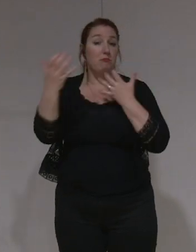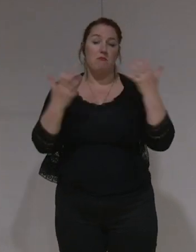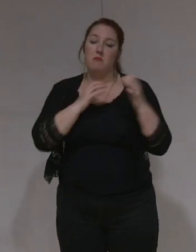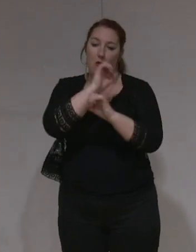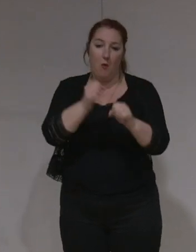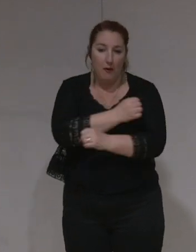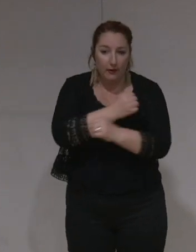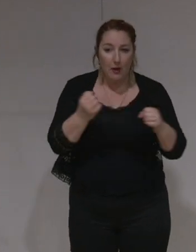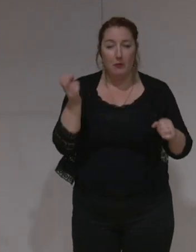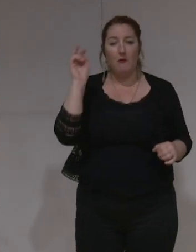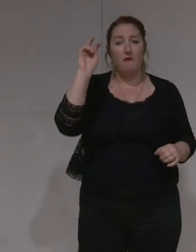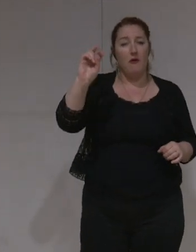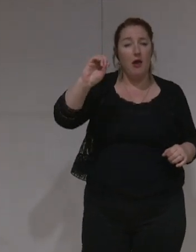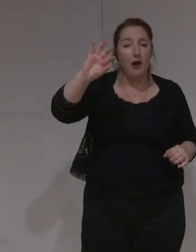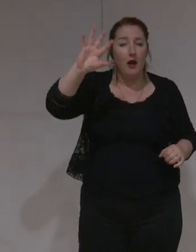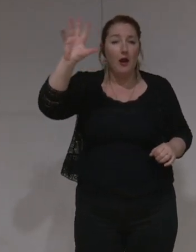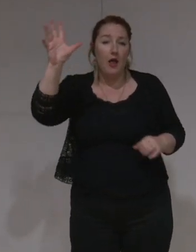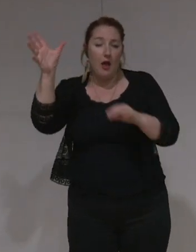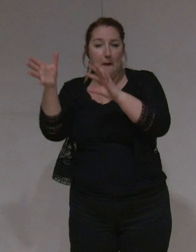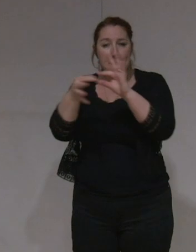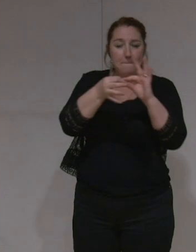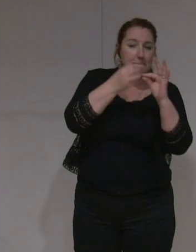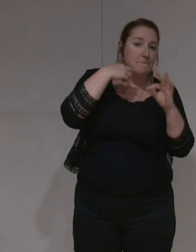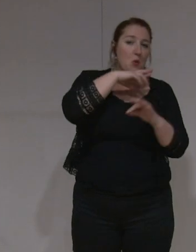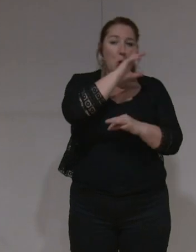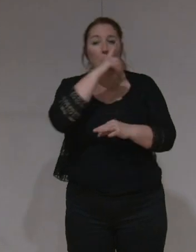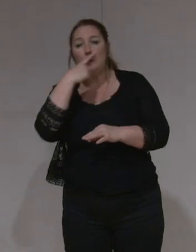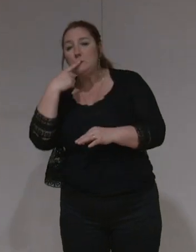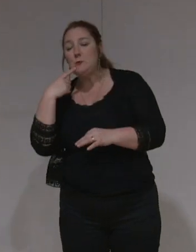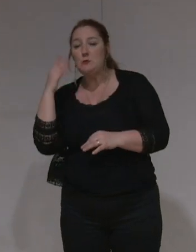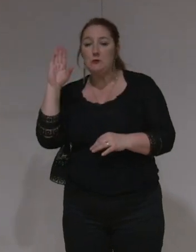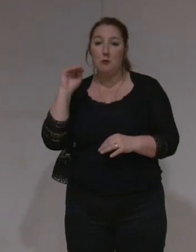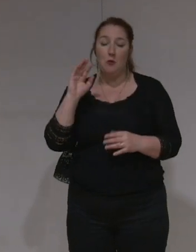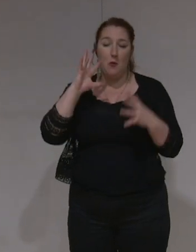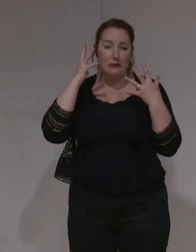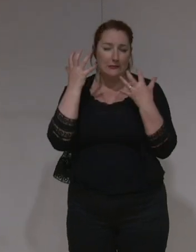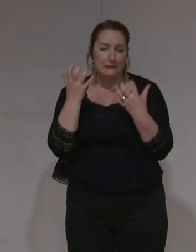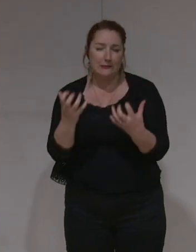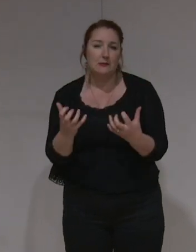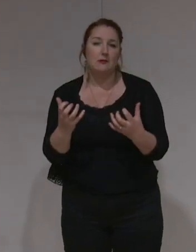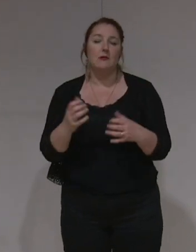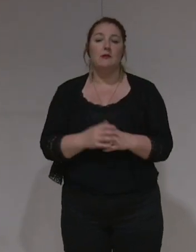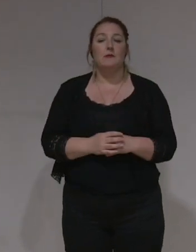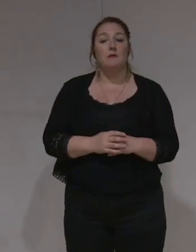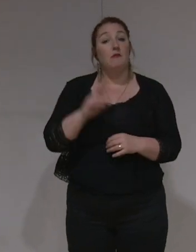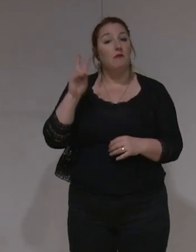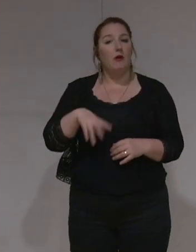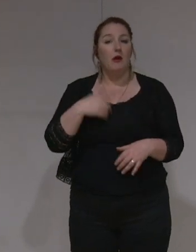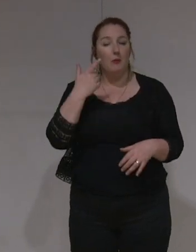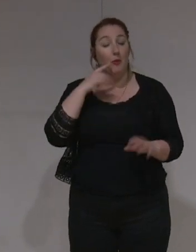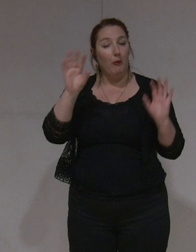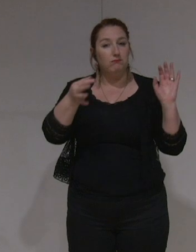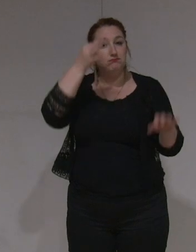alliance du vert clair avec le rose le rouge et le bleu profond he le bleu outreem c'est quelque chose de très osé qui